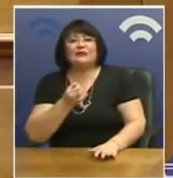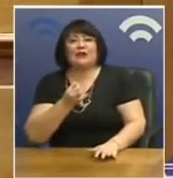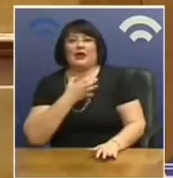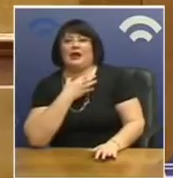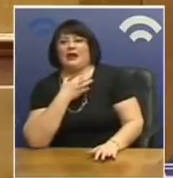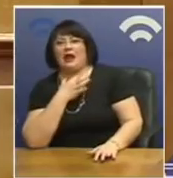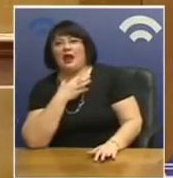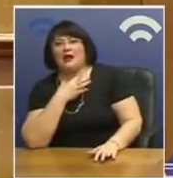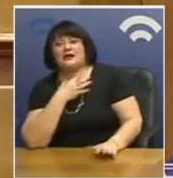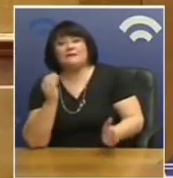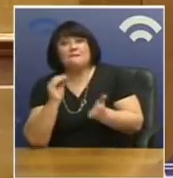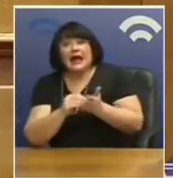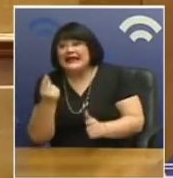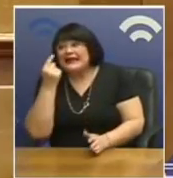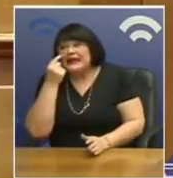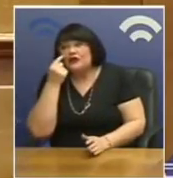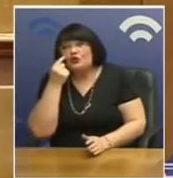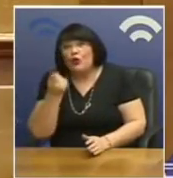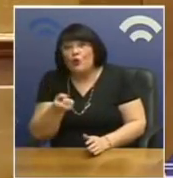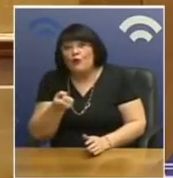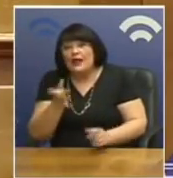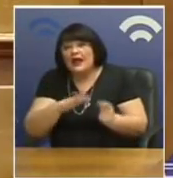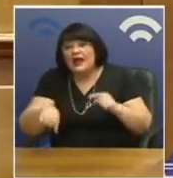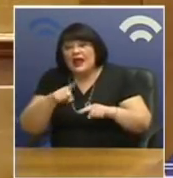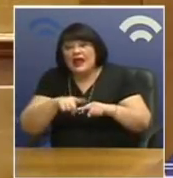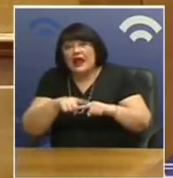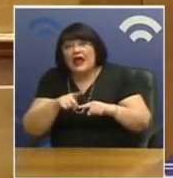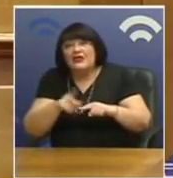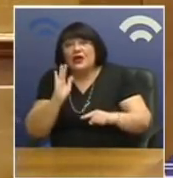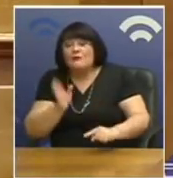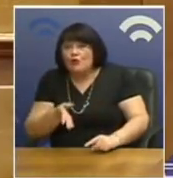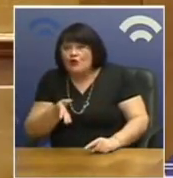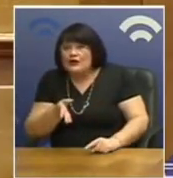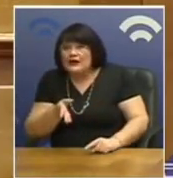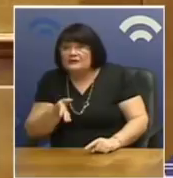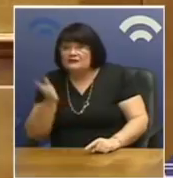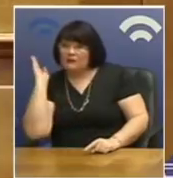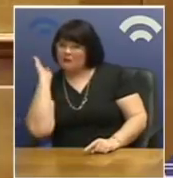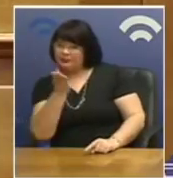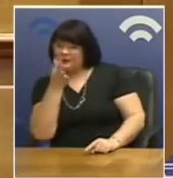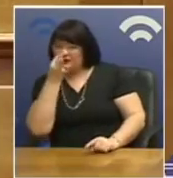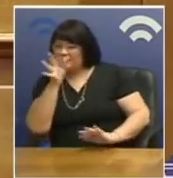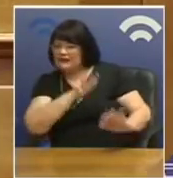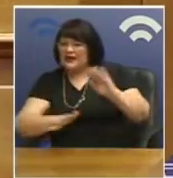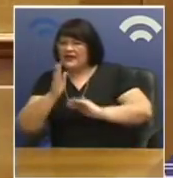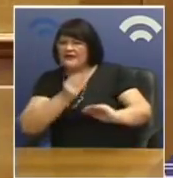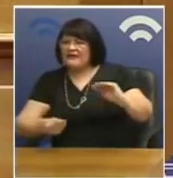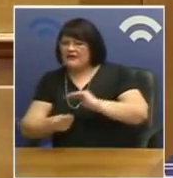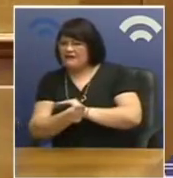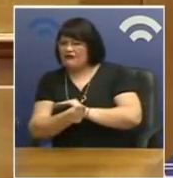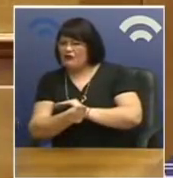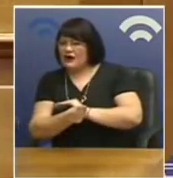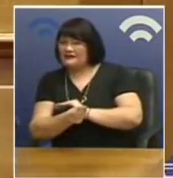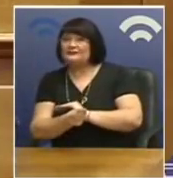να επανεξεταστεί το αν η χώρα ανταποκρίνεται στα διεθνή στάνταρς για την καταπολέμηση της διαφθοράς. Αγωνία που εγώ θα έλεγα για μια τόσο